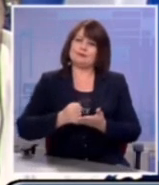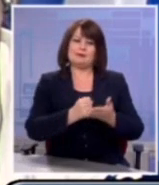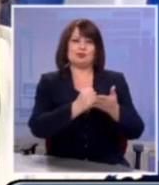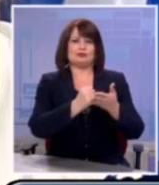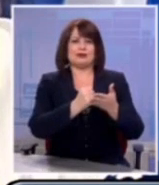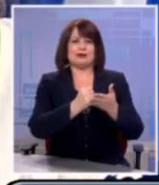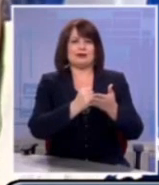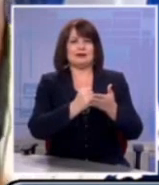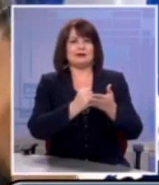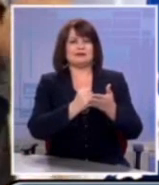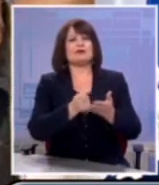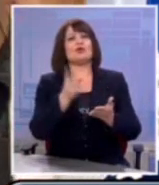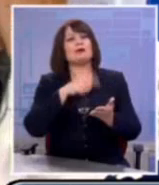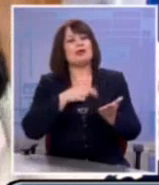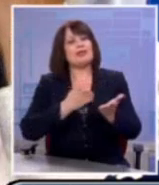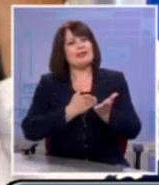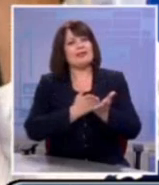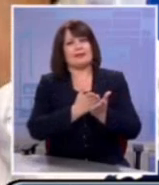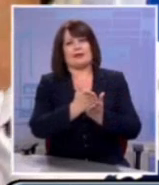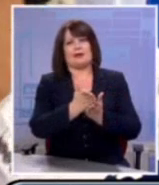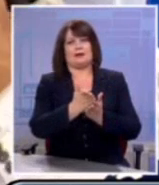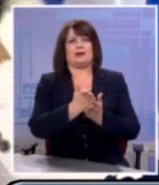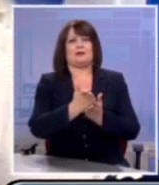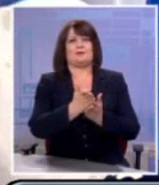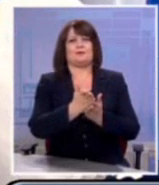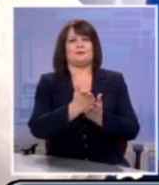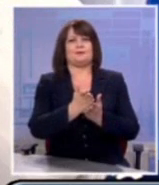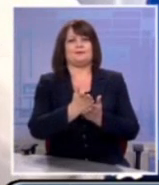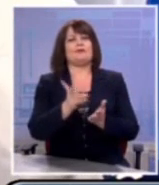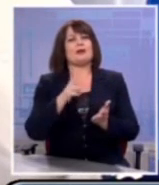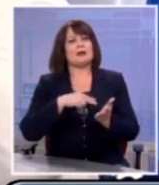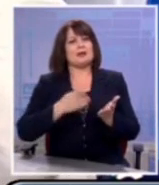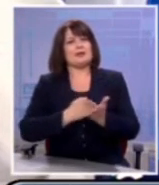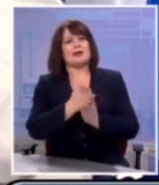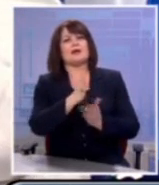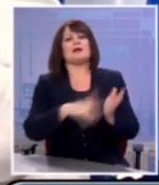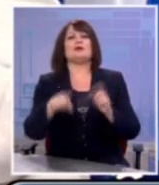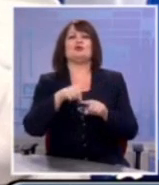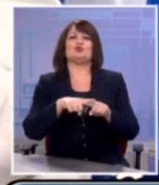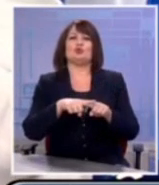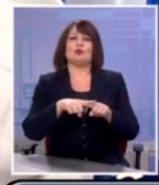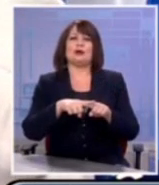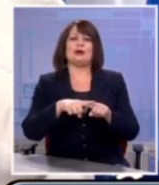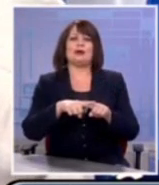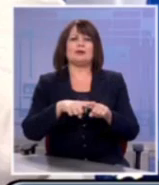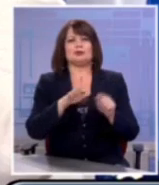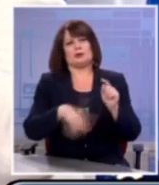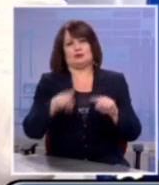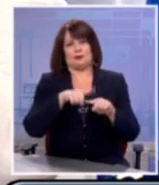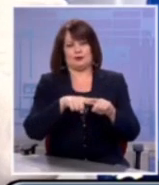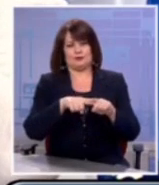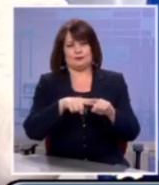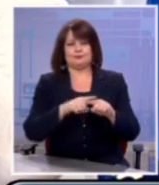υποστήριξη των δικαίων και των δικαίων αιτημάτων του ελληνικού λαού και του ελληνικού πληθυσμού.